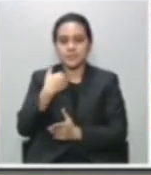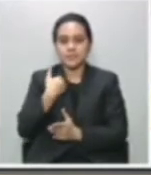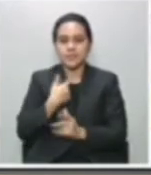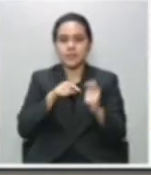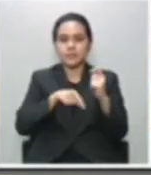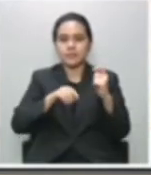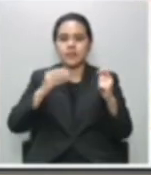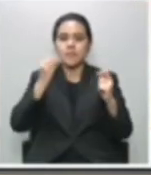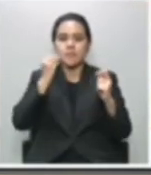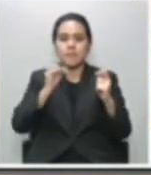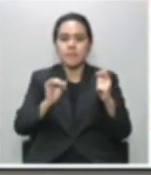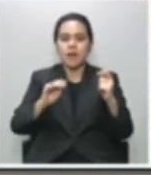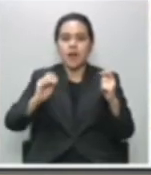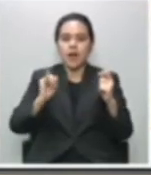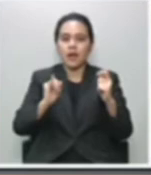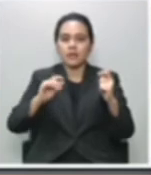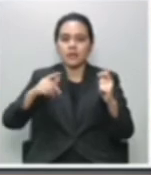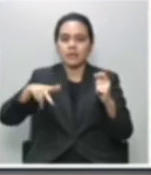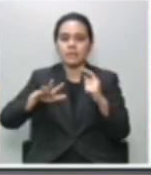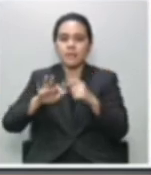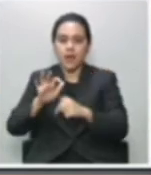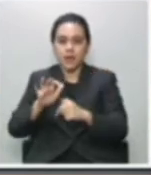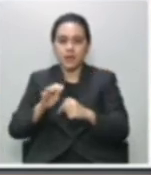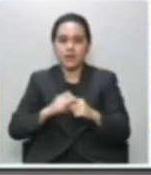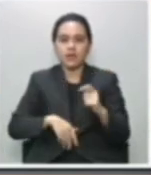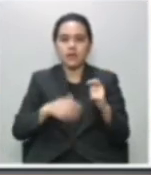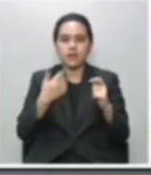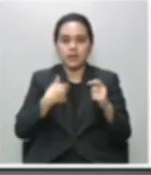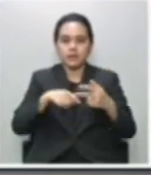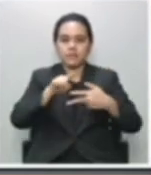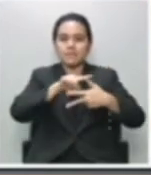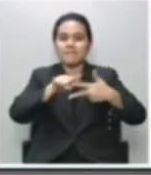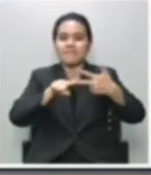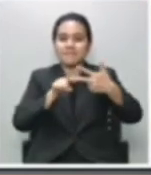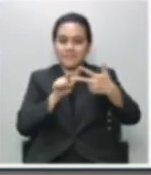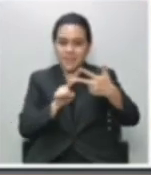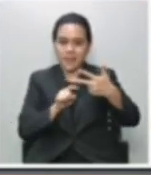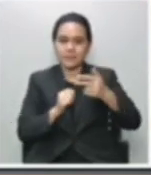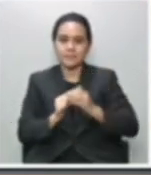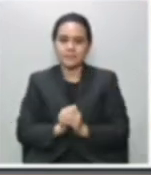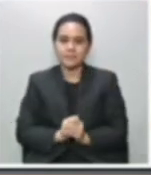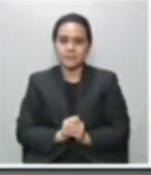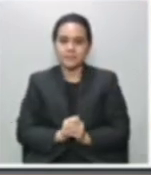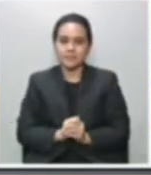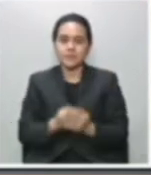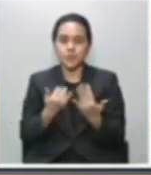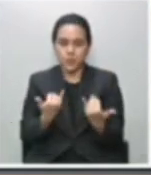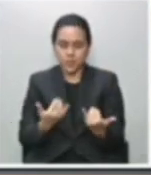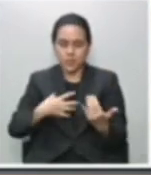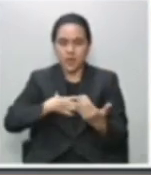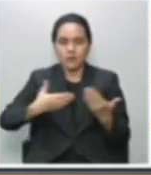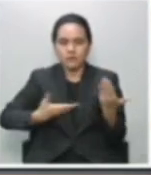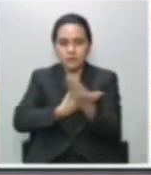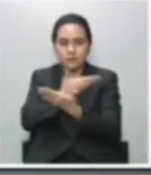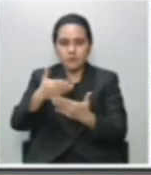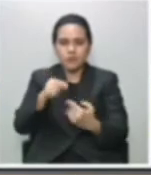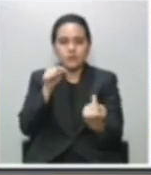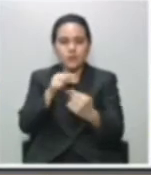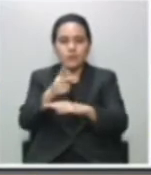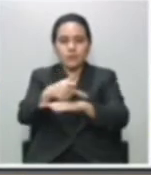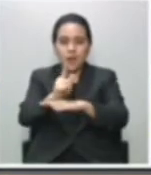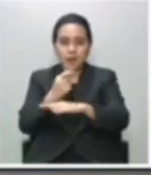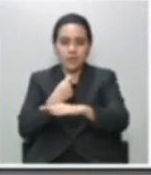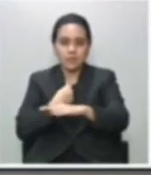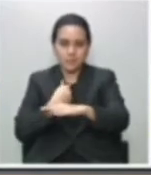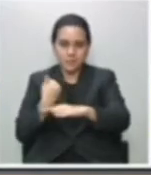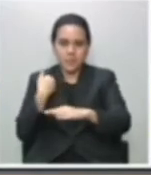ไผ่อำเภอบ้านแฮดและอำเภอพยืนวันนี้นะครับหารือกับท่านประธานได้รับการร้องเรียนนะครับจาก